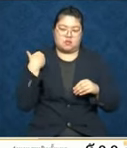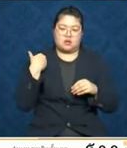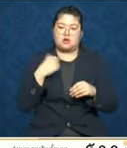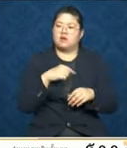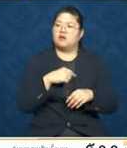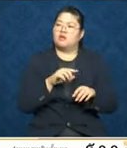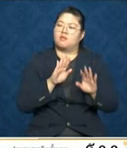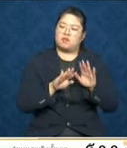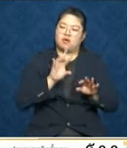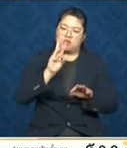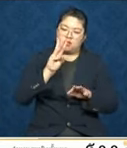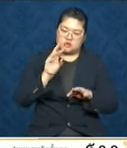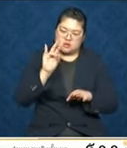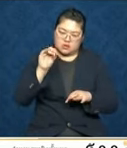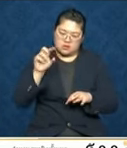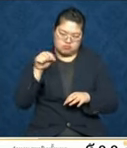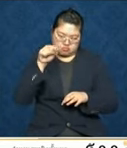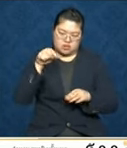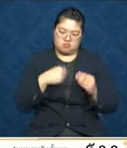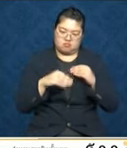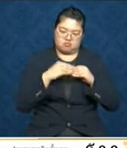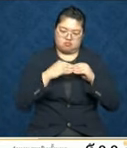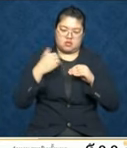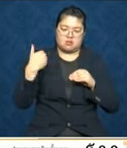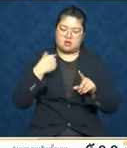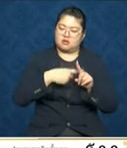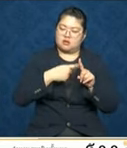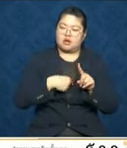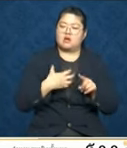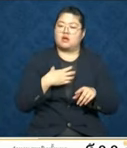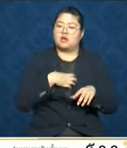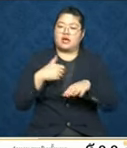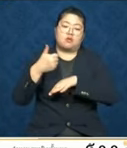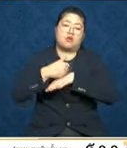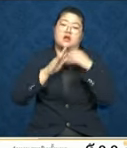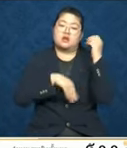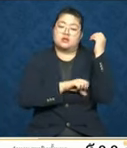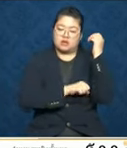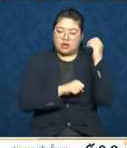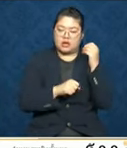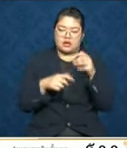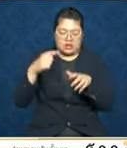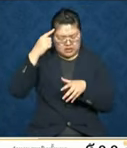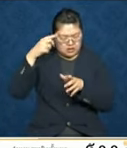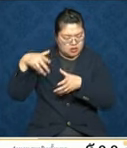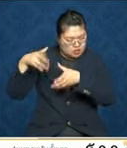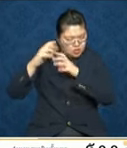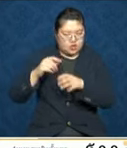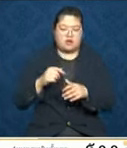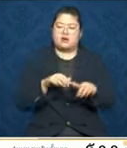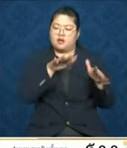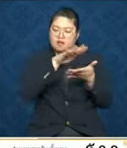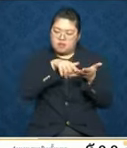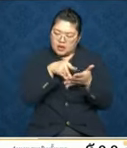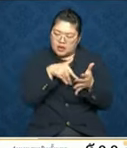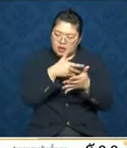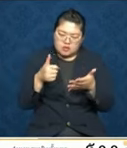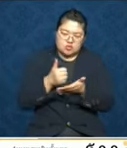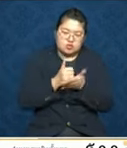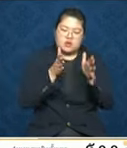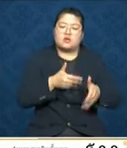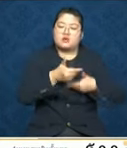ขอให้เทศบาลนครสงขลารวมถึงผู้ว่าราชการจังหวัดสงขลานะคะได้ทบทวนและได้มีมาตรการเพื่อช่วยเหลือประชาชนพ่อค้าแม่ค้าร้